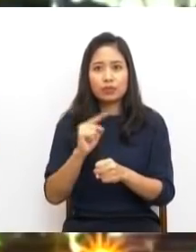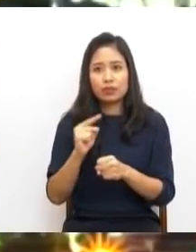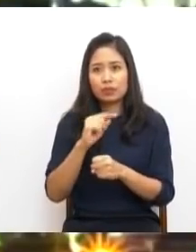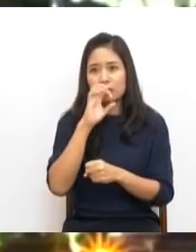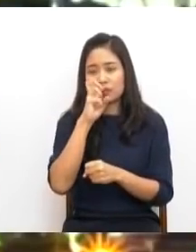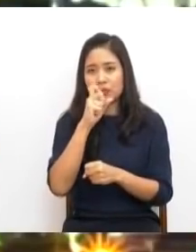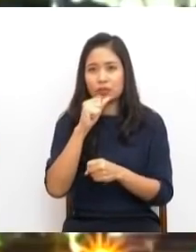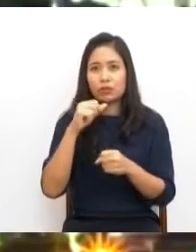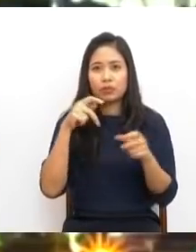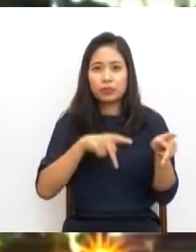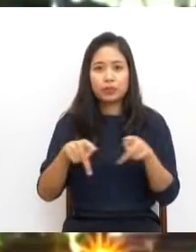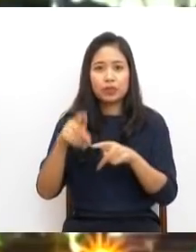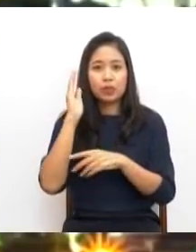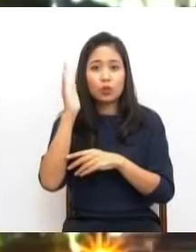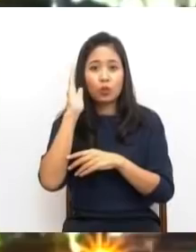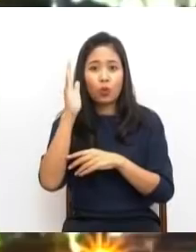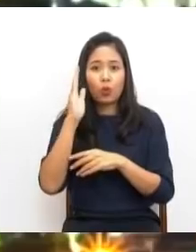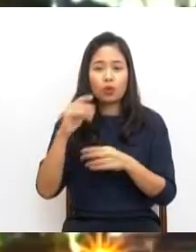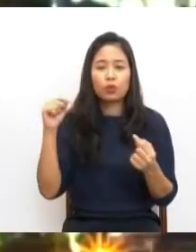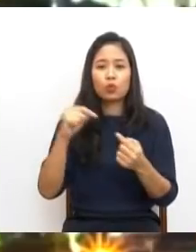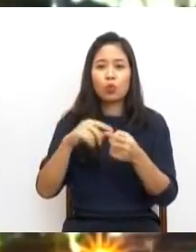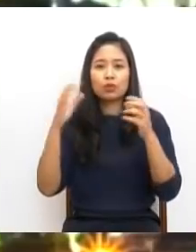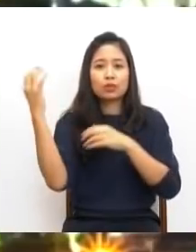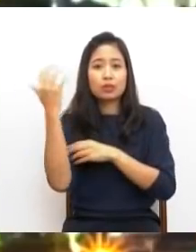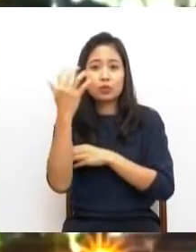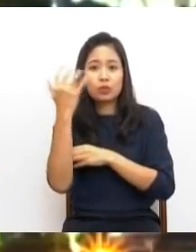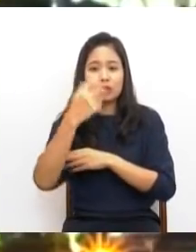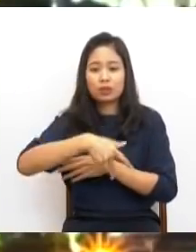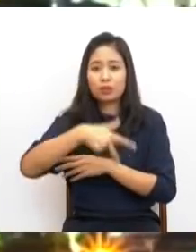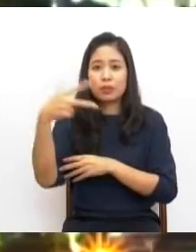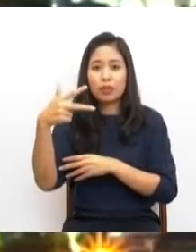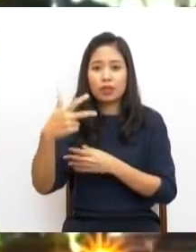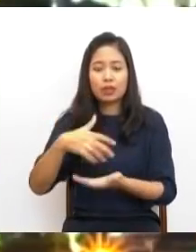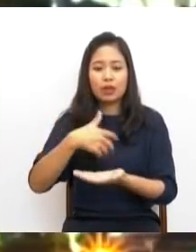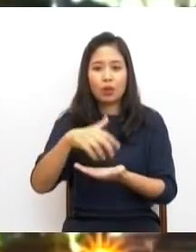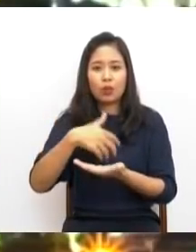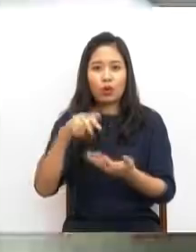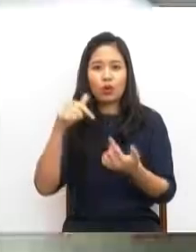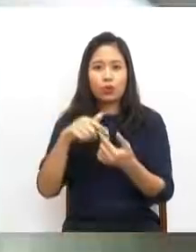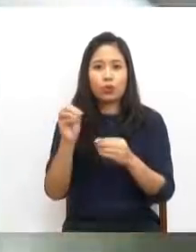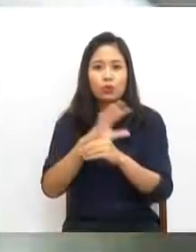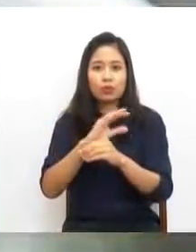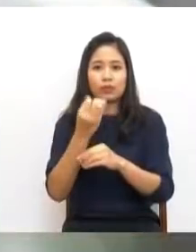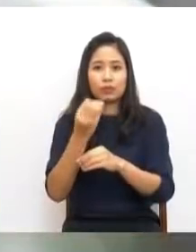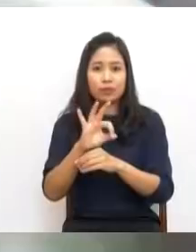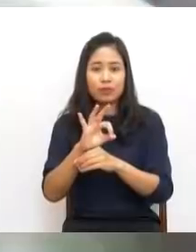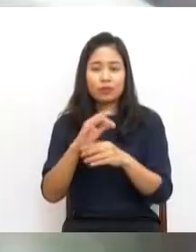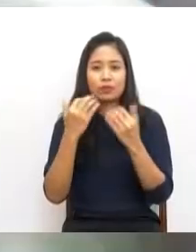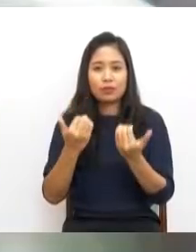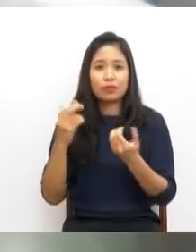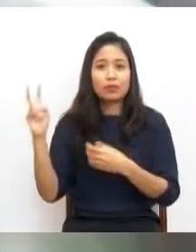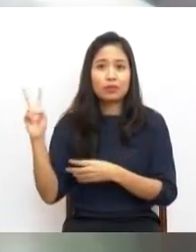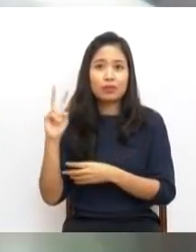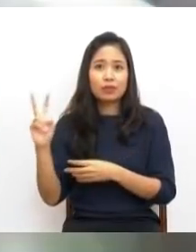2ท่านในรายการคิดเรนเจอร์ที่ได้ดำเนินการมาในช่วงโควิดนะคะท่านแรกนะคะขอต้อนรับคุ